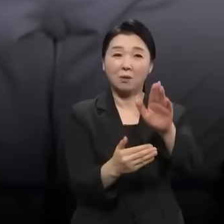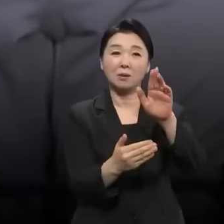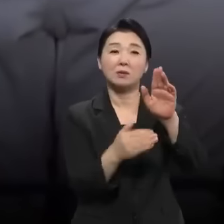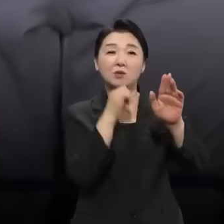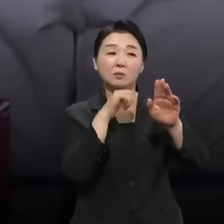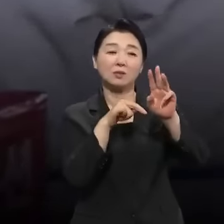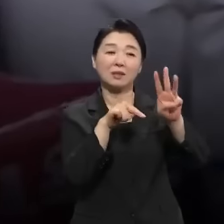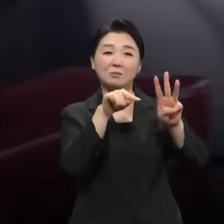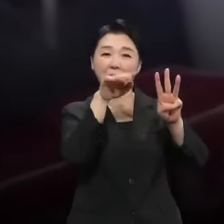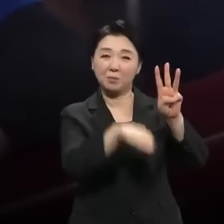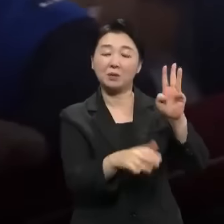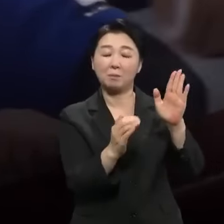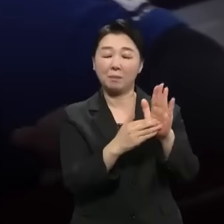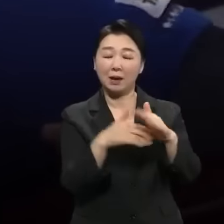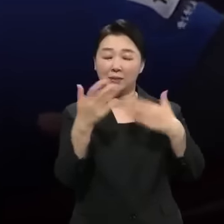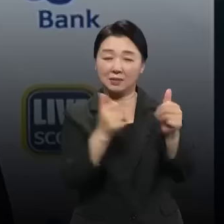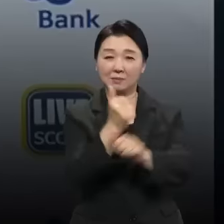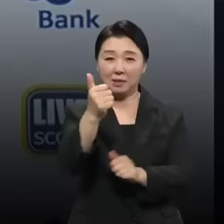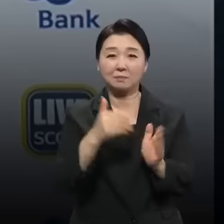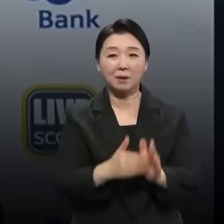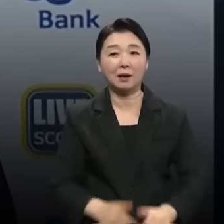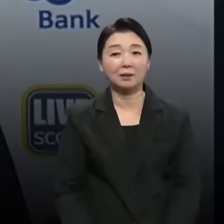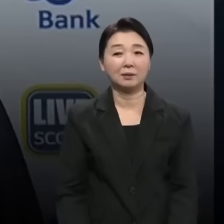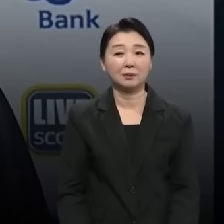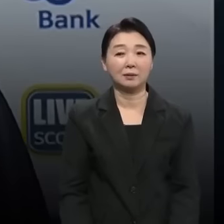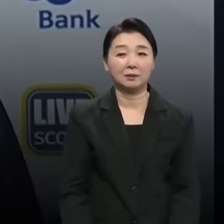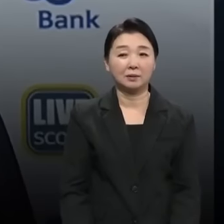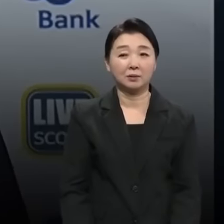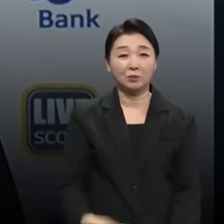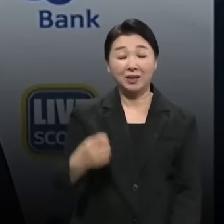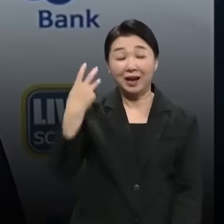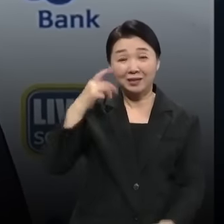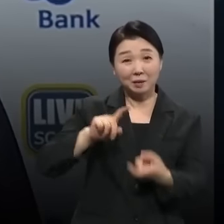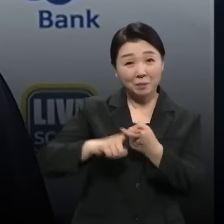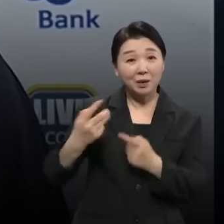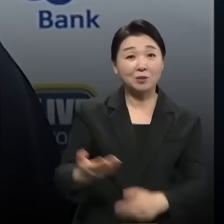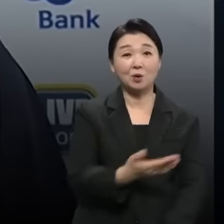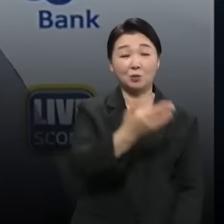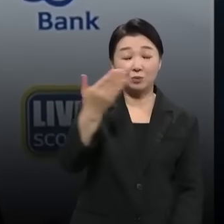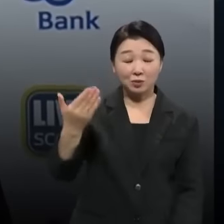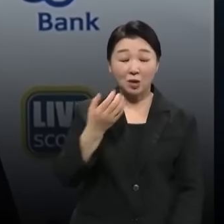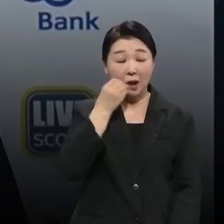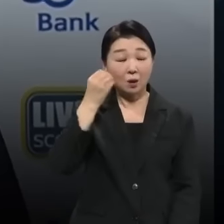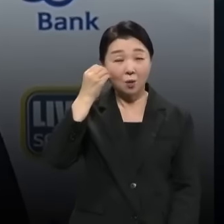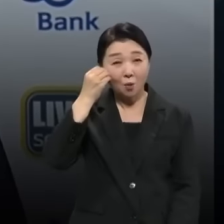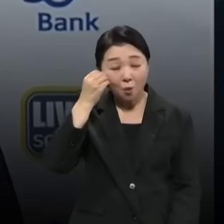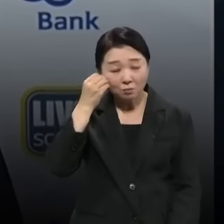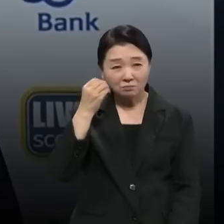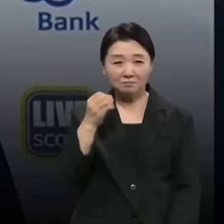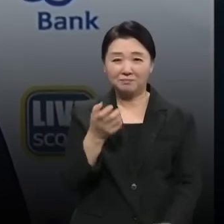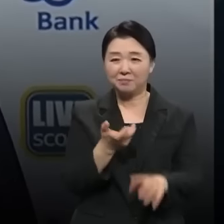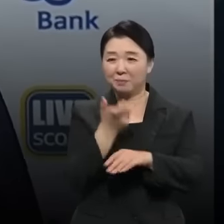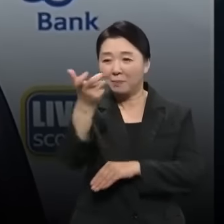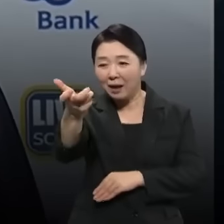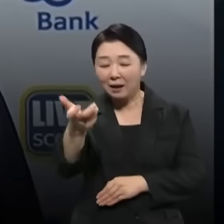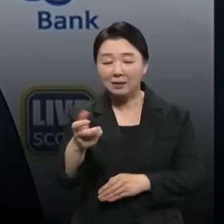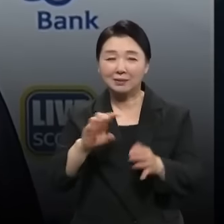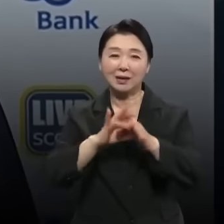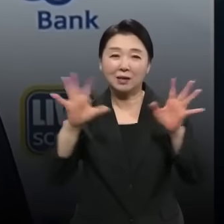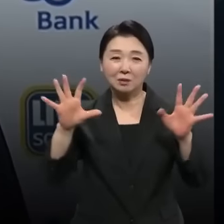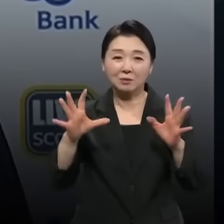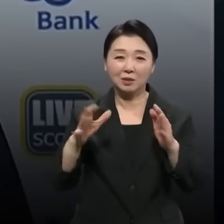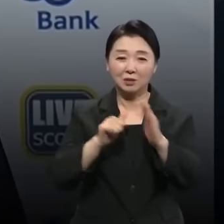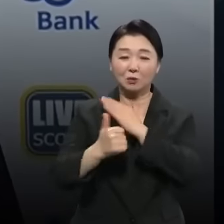팀의 상승세를 이끌었습니다. 저희 한화 팬들 뭐 홈 원정 가리지 않고 정말 선수들을 위해서